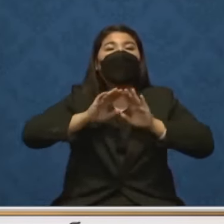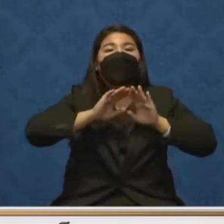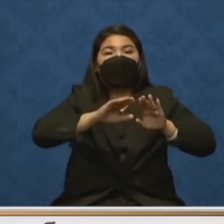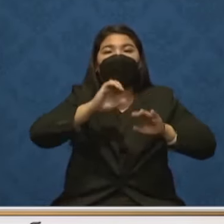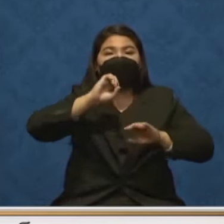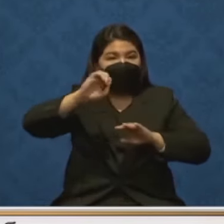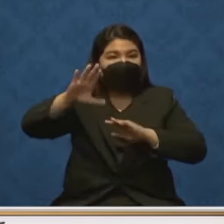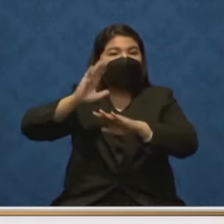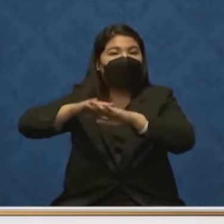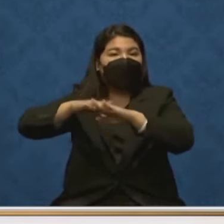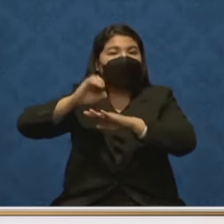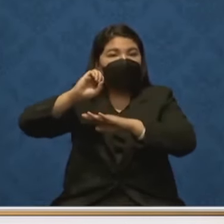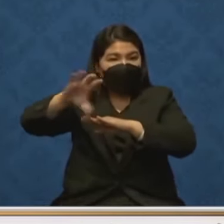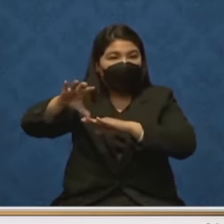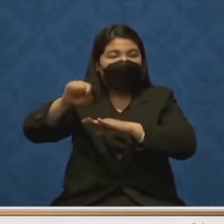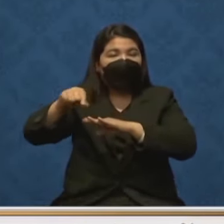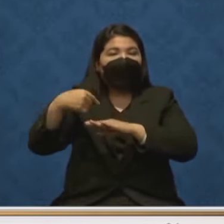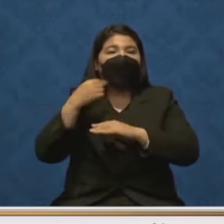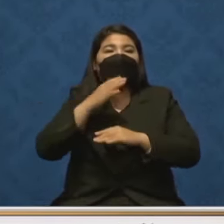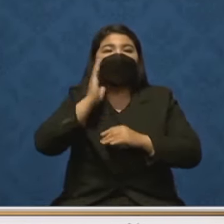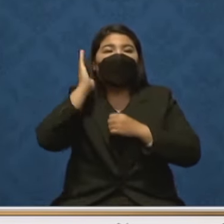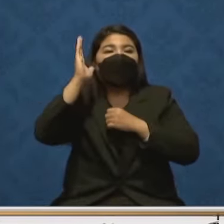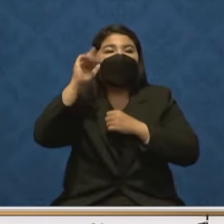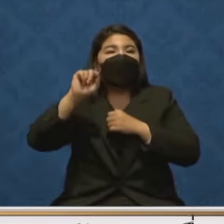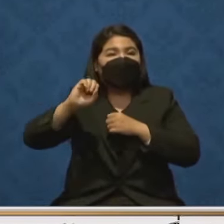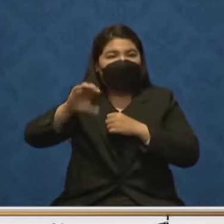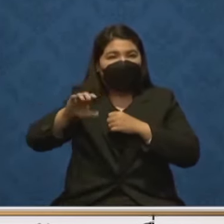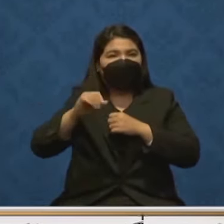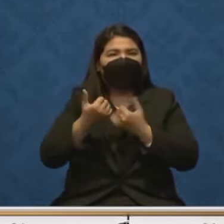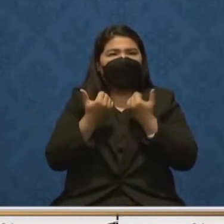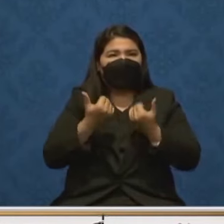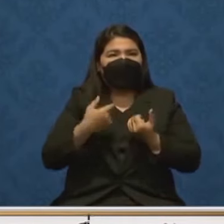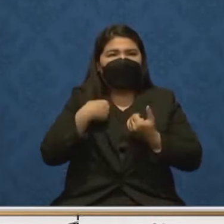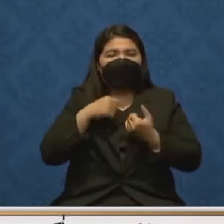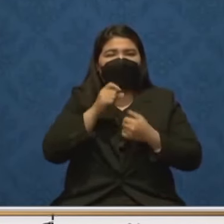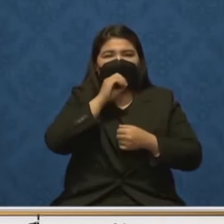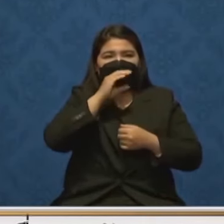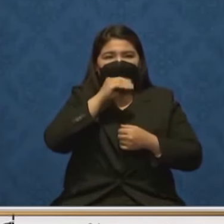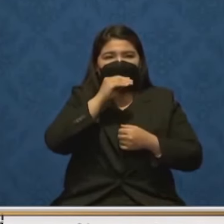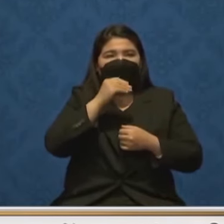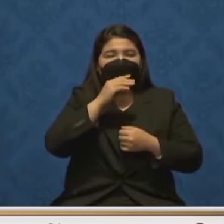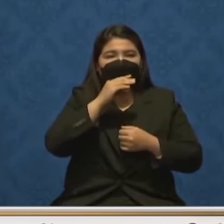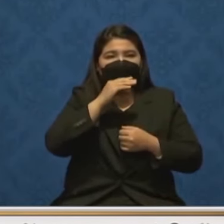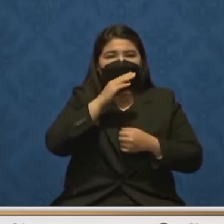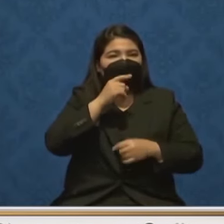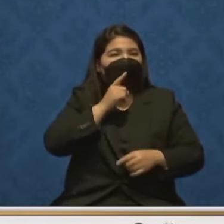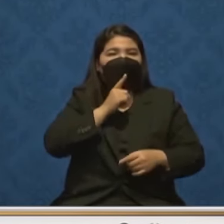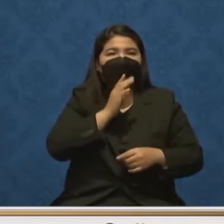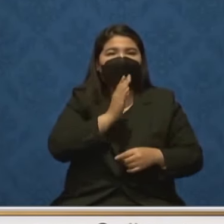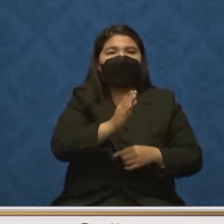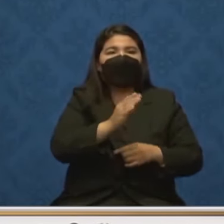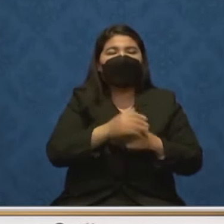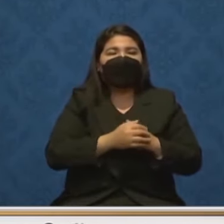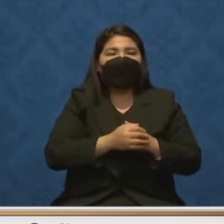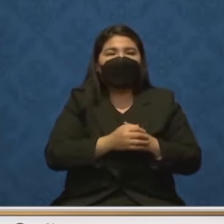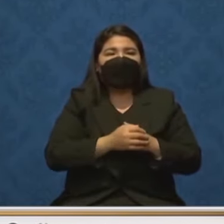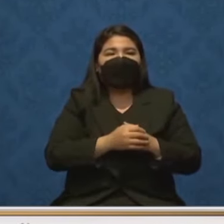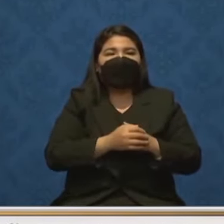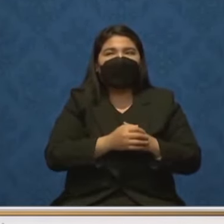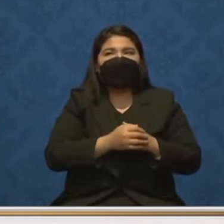ช่วยให้ดอกเตือนผู้อภิปรายด้วยนะคะว่าดิฉันขอยืนยันคำเดิมนะคะว่าสุภาษิตไทย